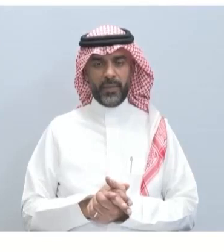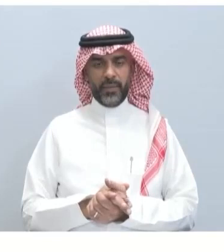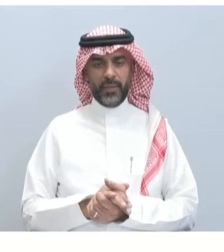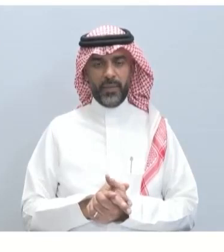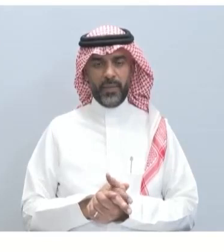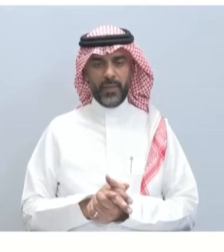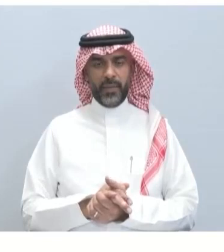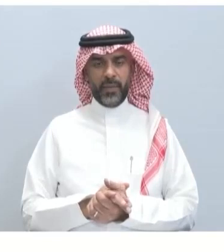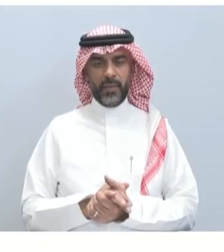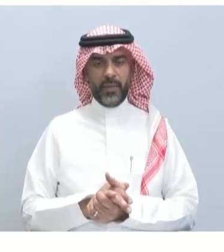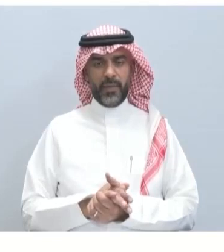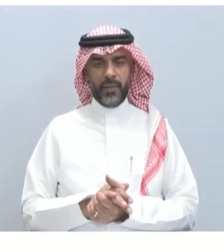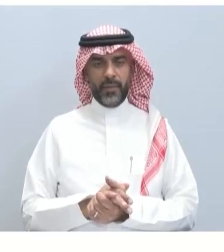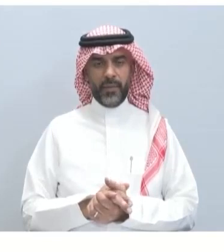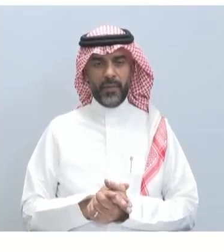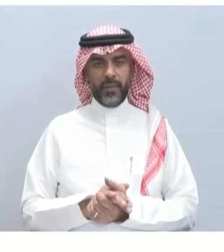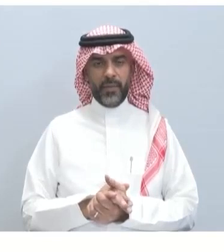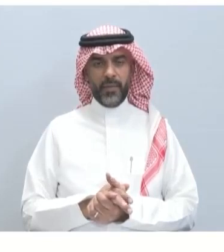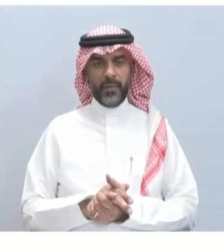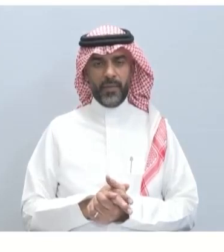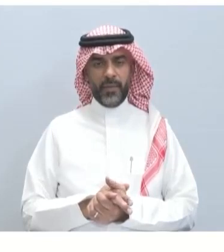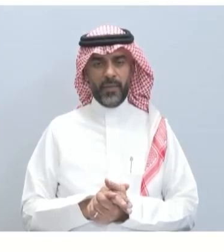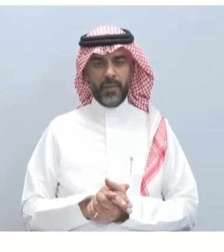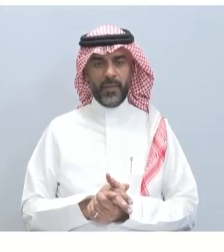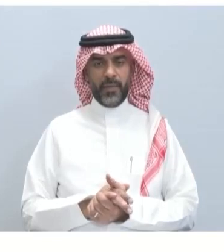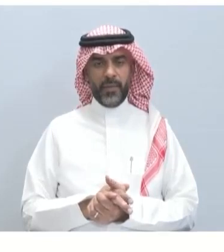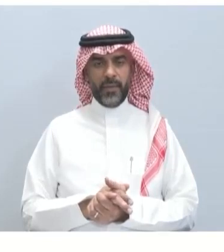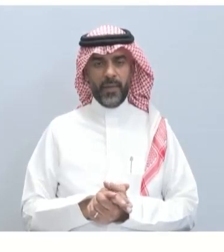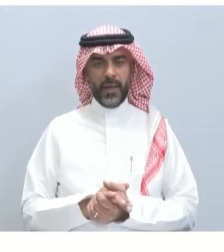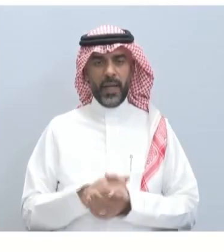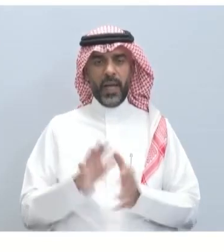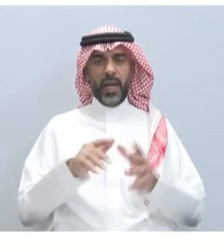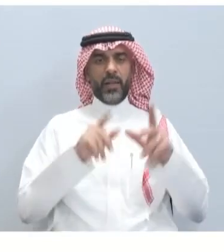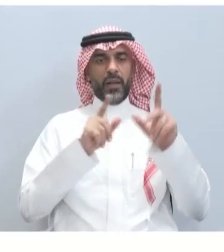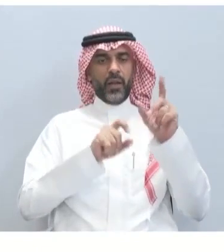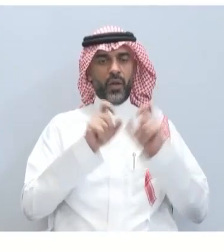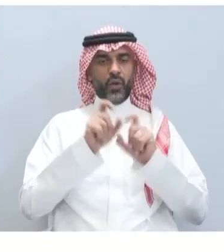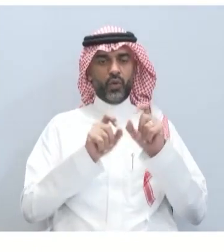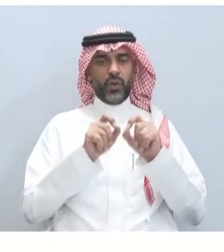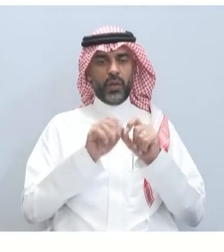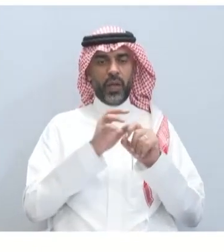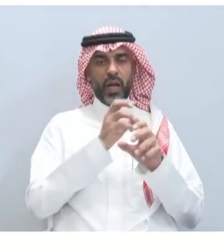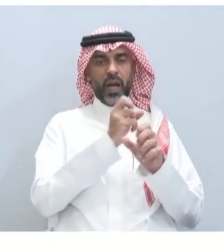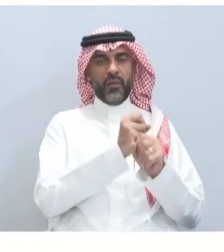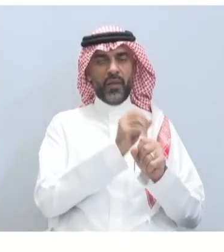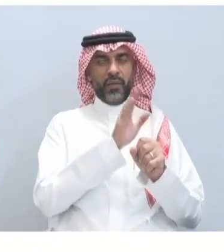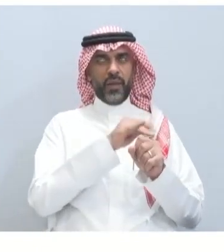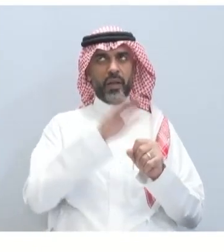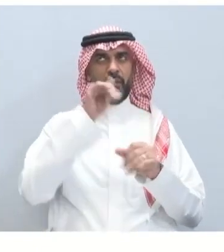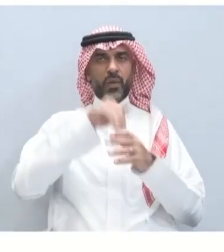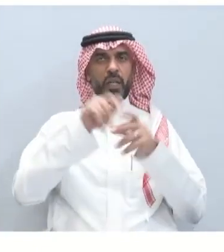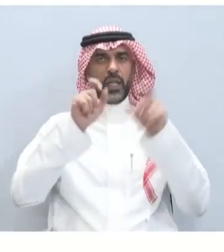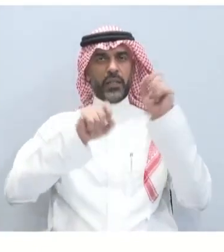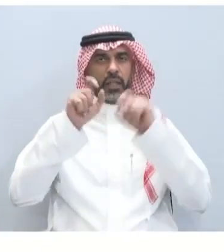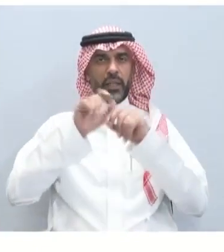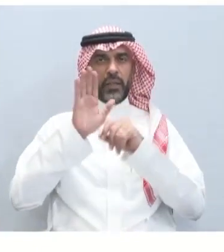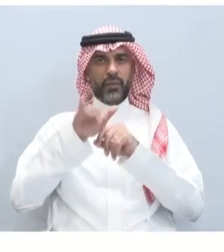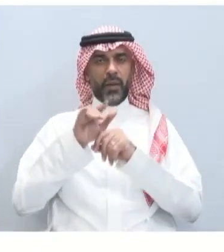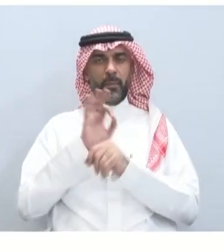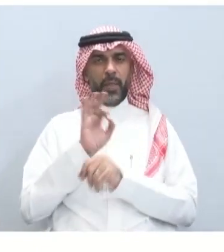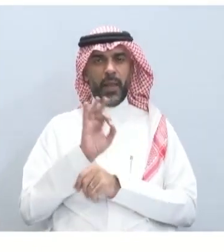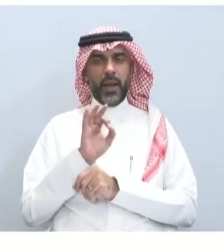وثائقيه الكترونيه وهي تكون مخزنه على وسائط حفظ او منشوره على الانترنت من امثله طبعا